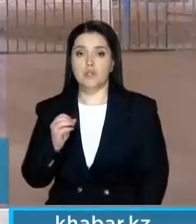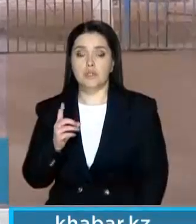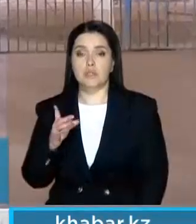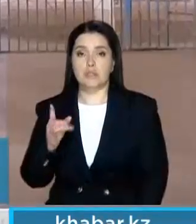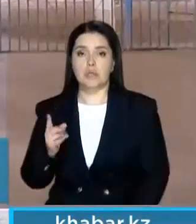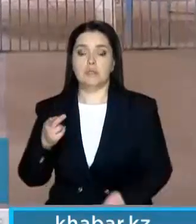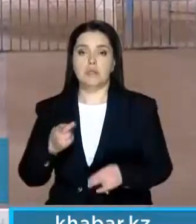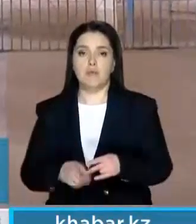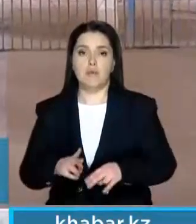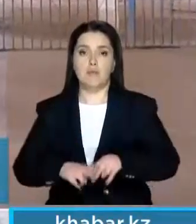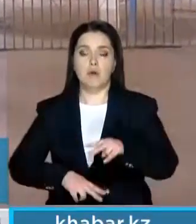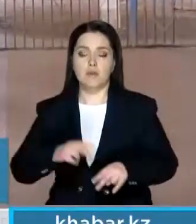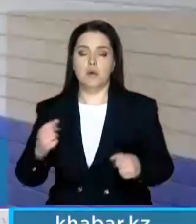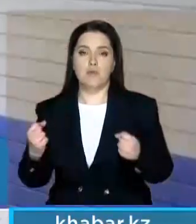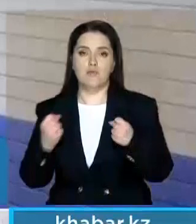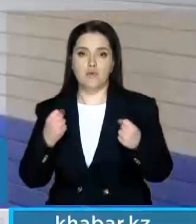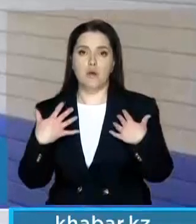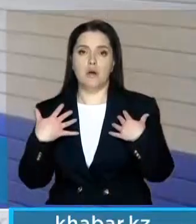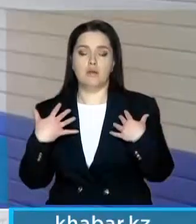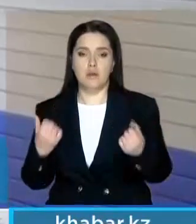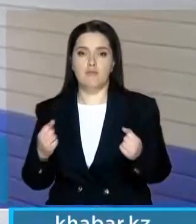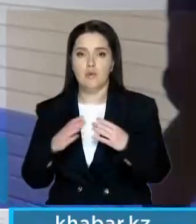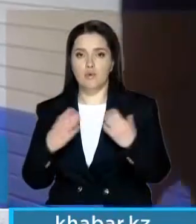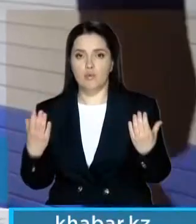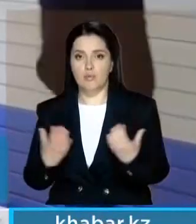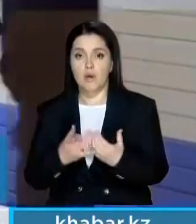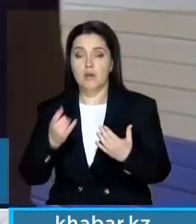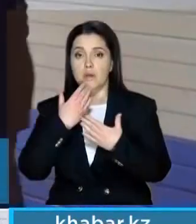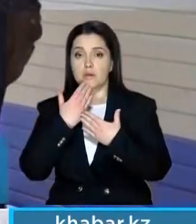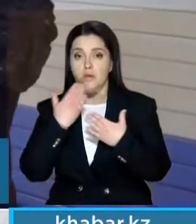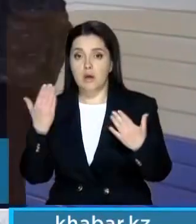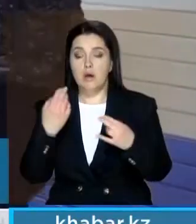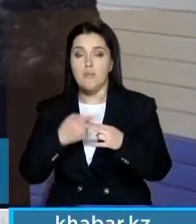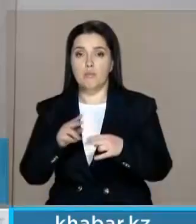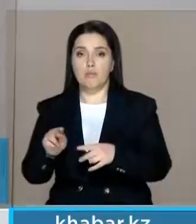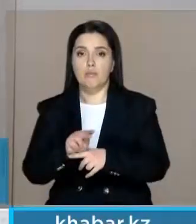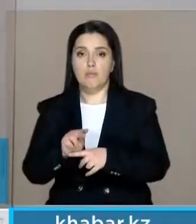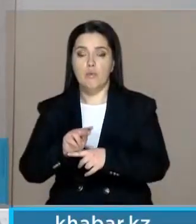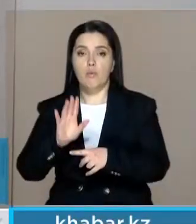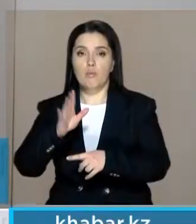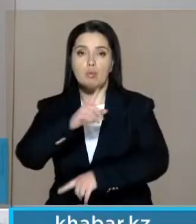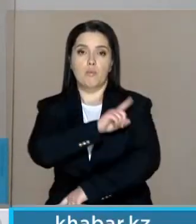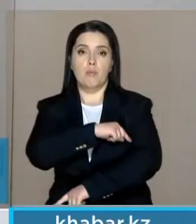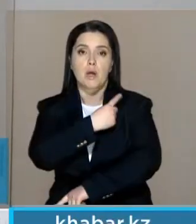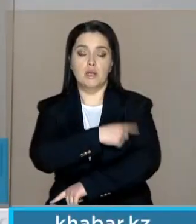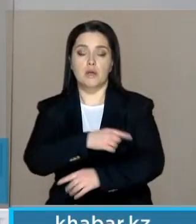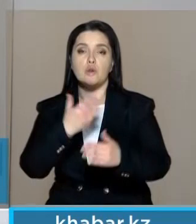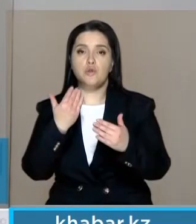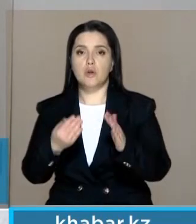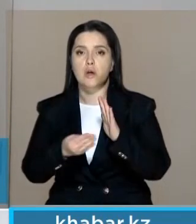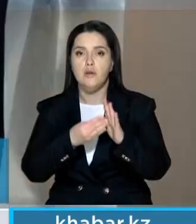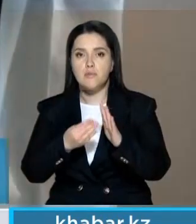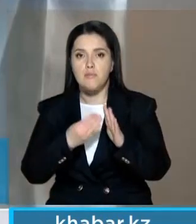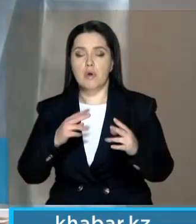строительство физкультурно-оздоровительного комплекса на заключительной стадии капитальный ремонт больницы уже произвели отделочные работы